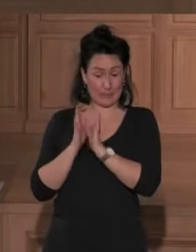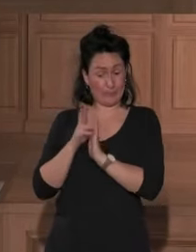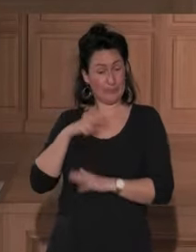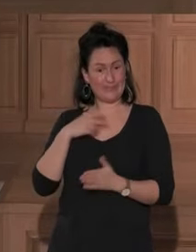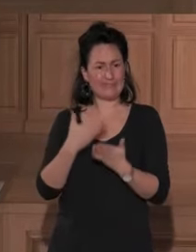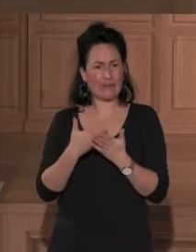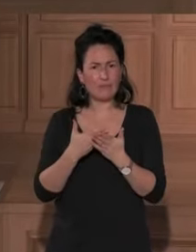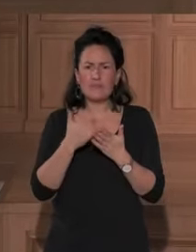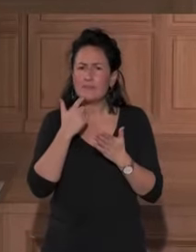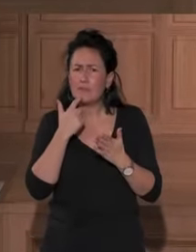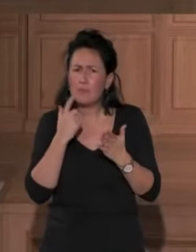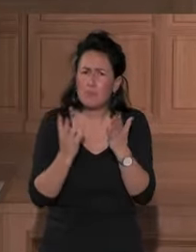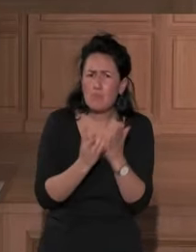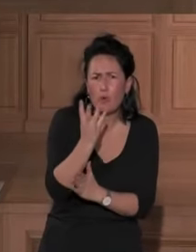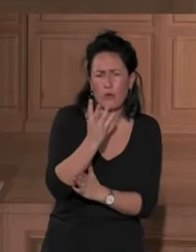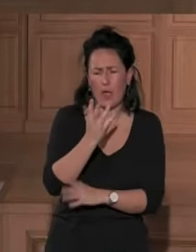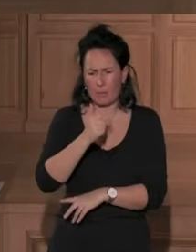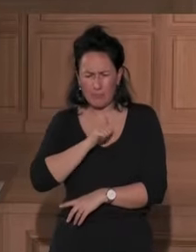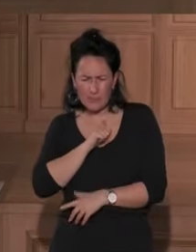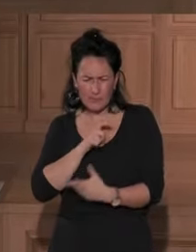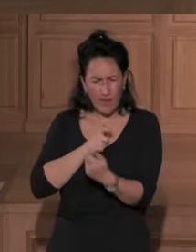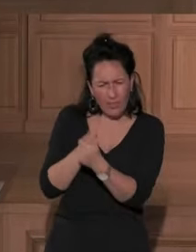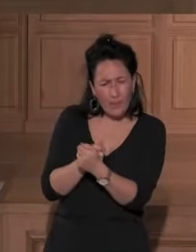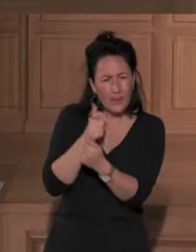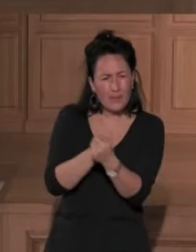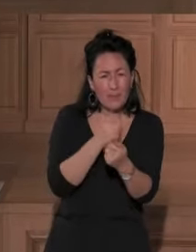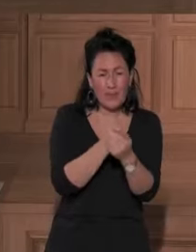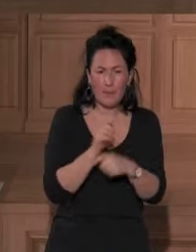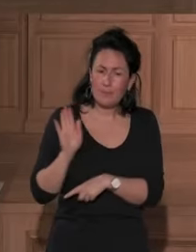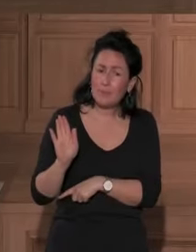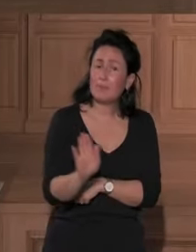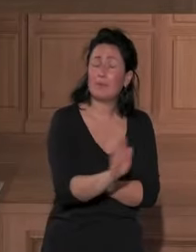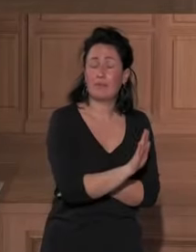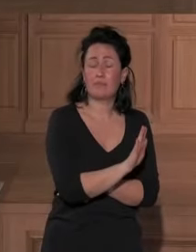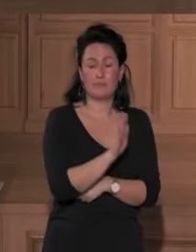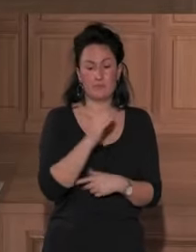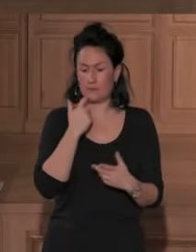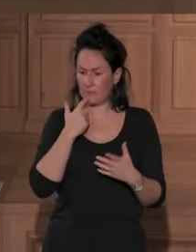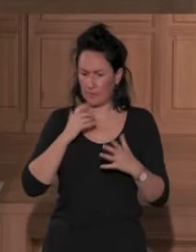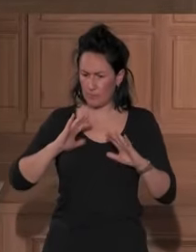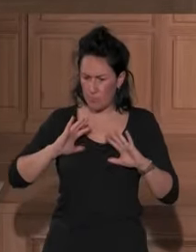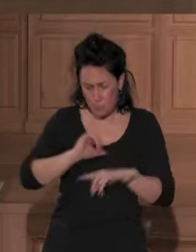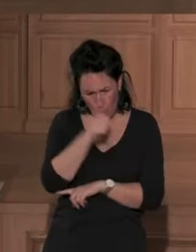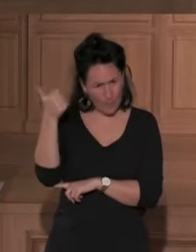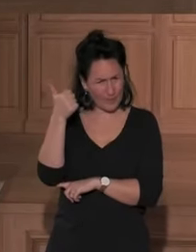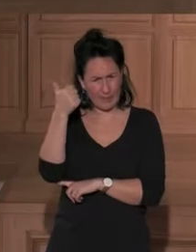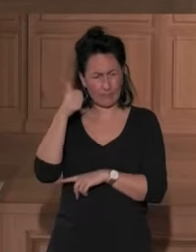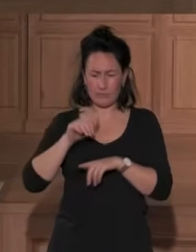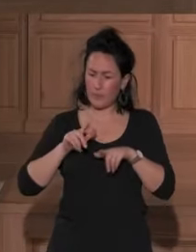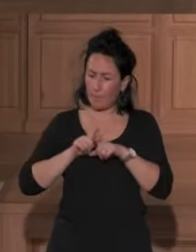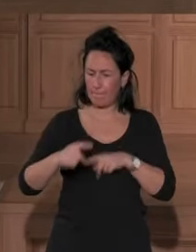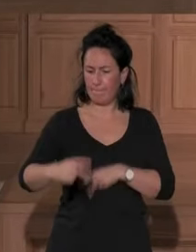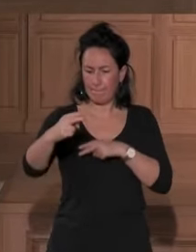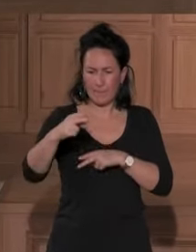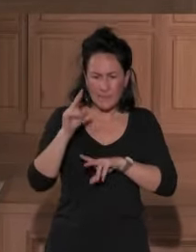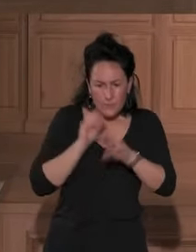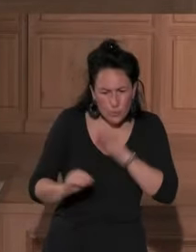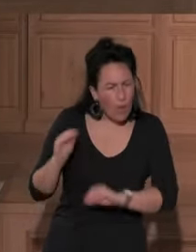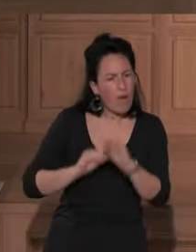Le silence des justes, c'est des projets personnalisés, individuels. C'est d'abord un protocole de soins. C'est d'abord une garantie